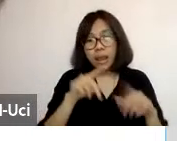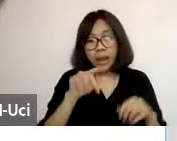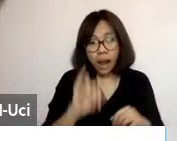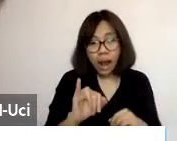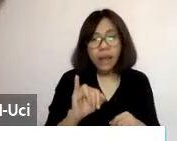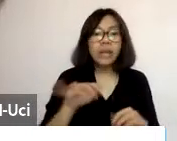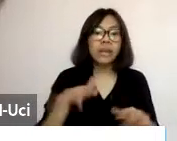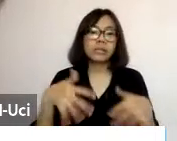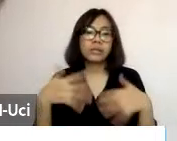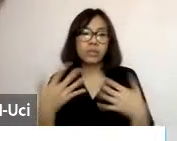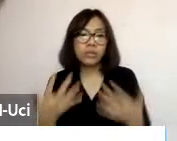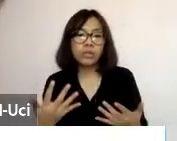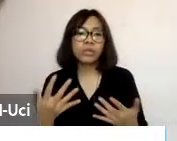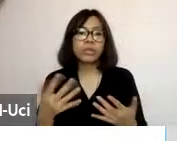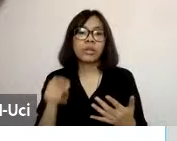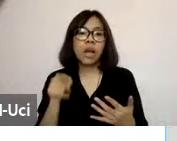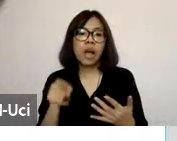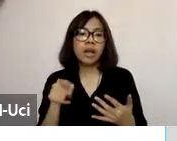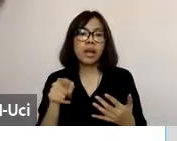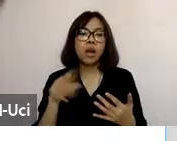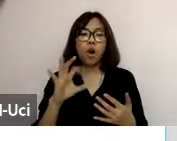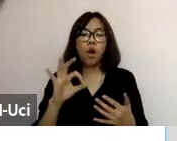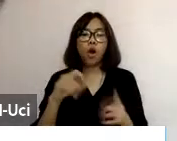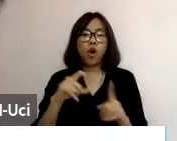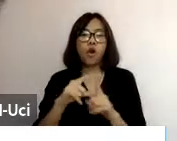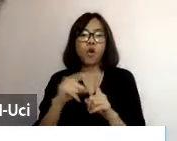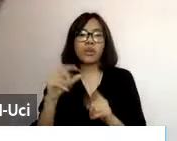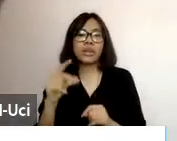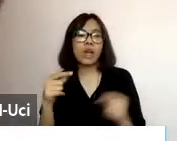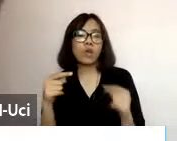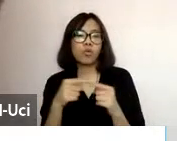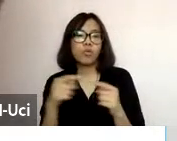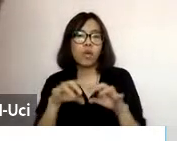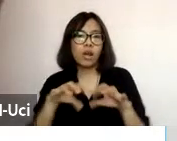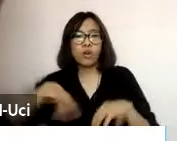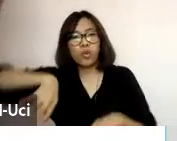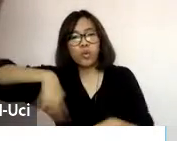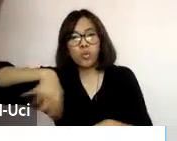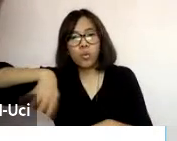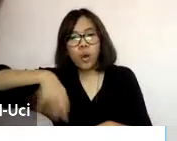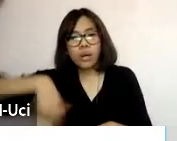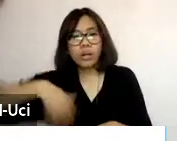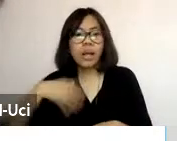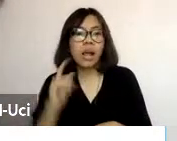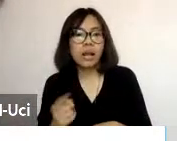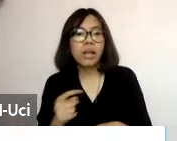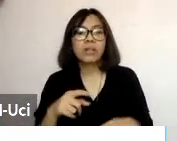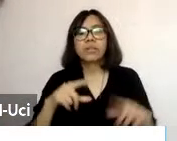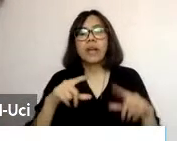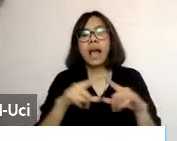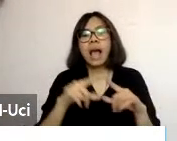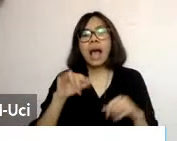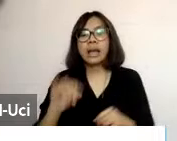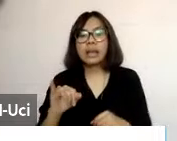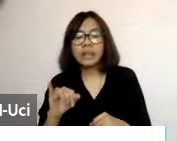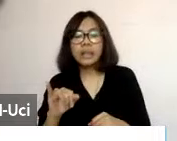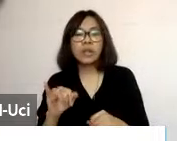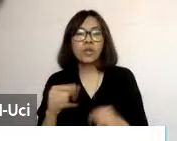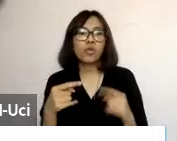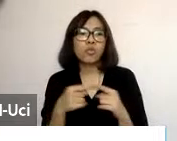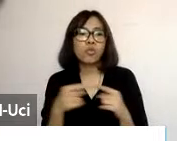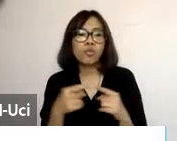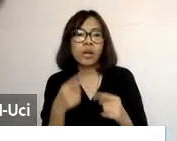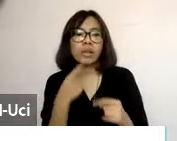Ode or private yang apa namanya soal family dan dia menggunakan air dalam konteks penentuan